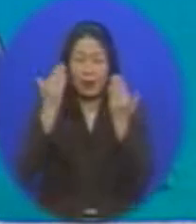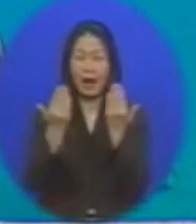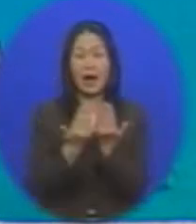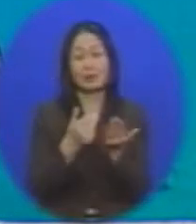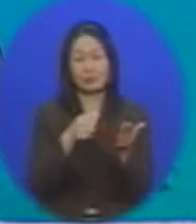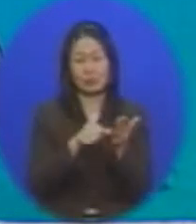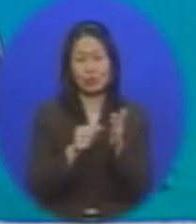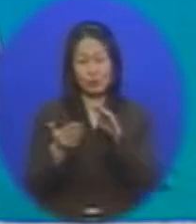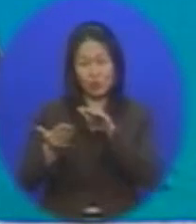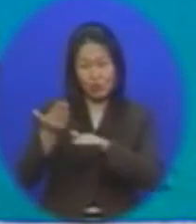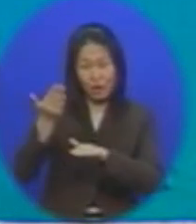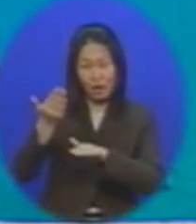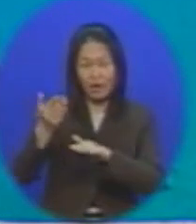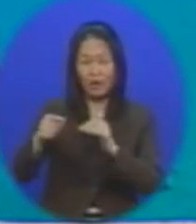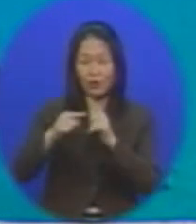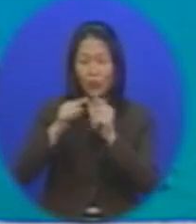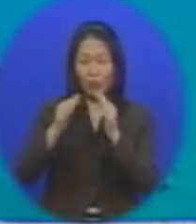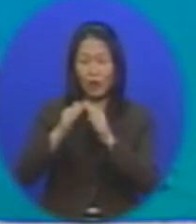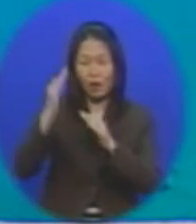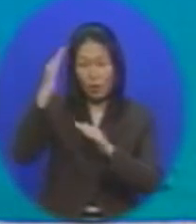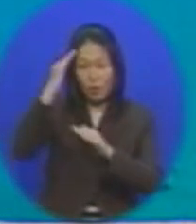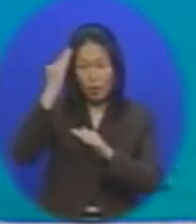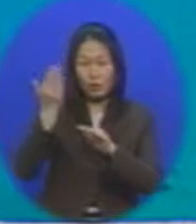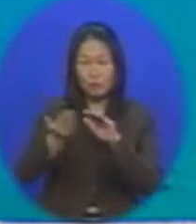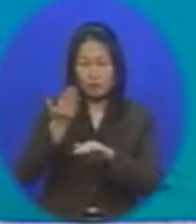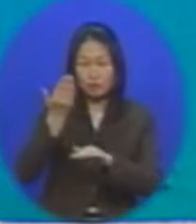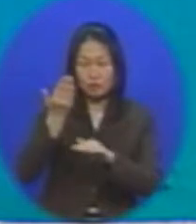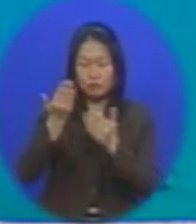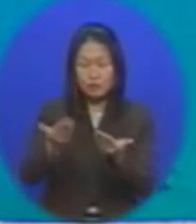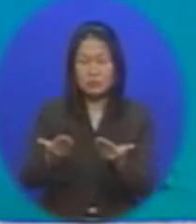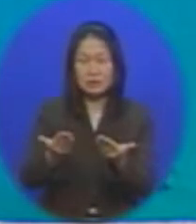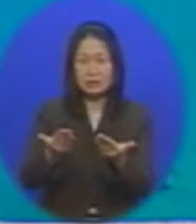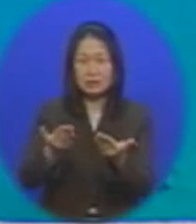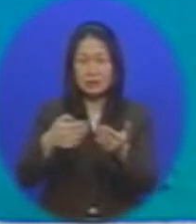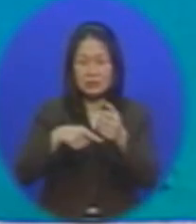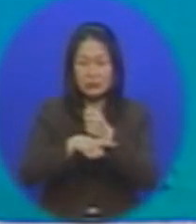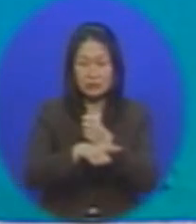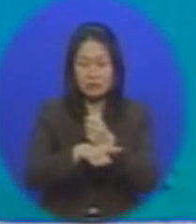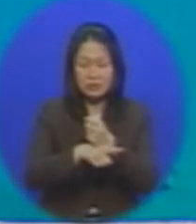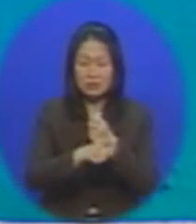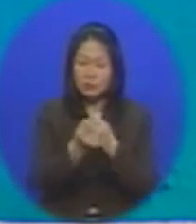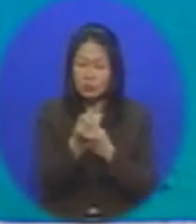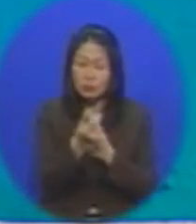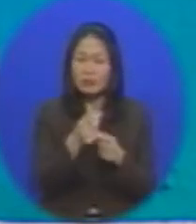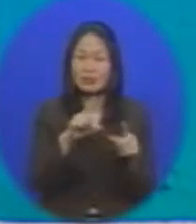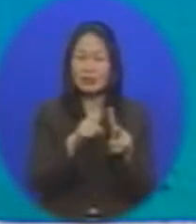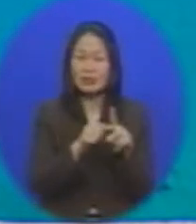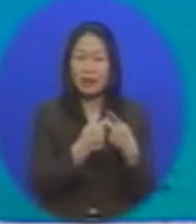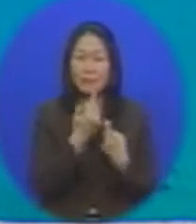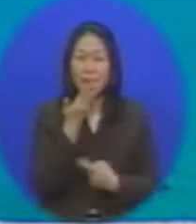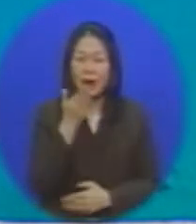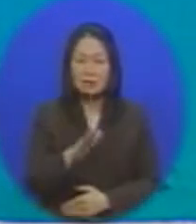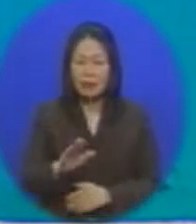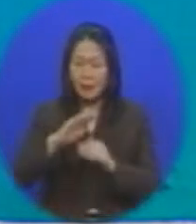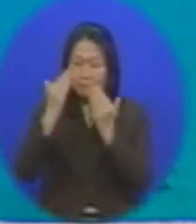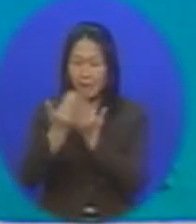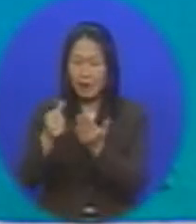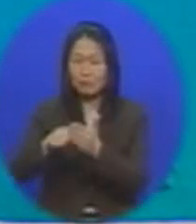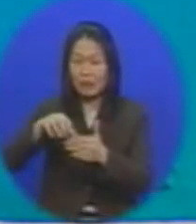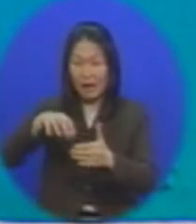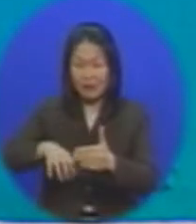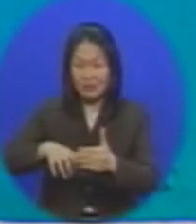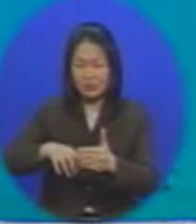위에 교회의 머리로 주신 것은 버그 때 이해하겠는데 만물을 안에서 만물을